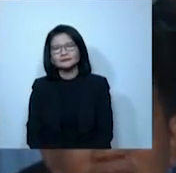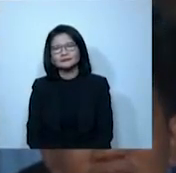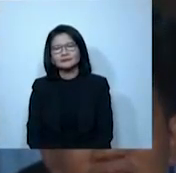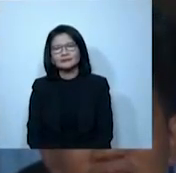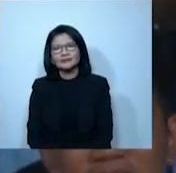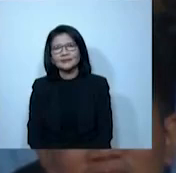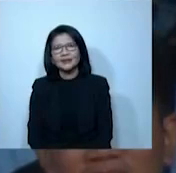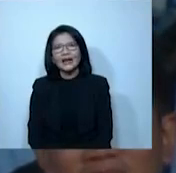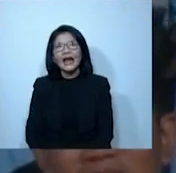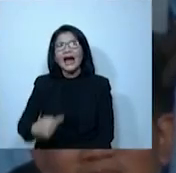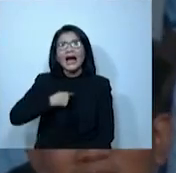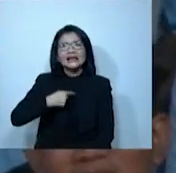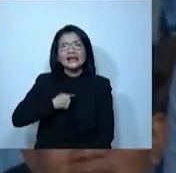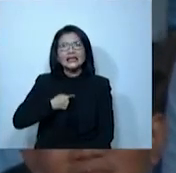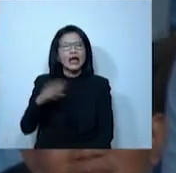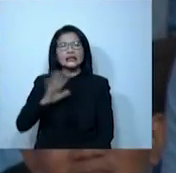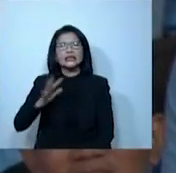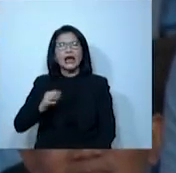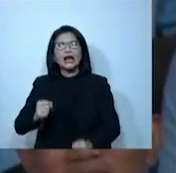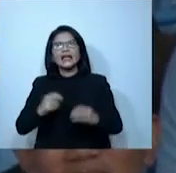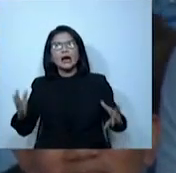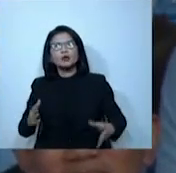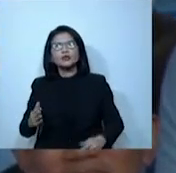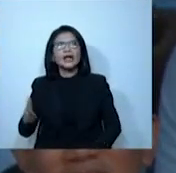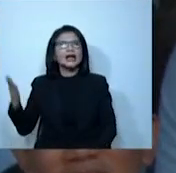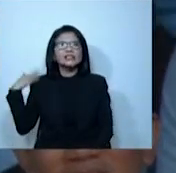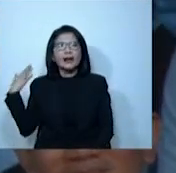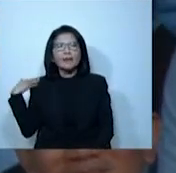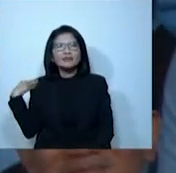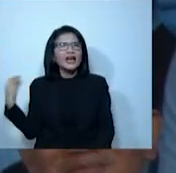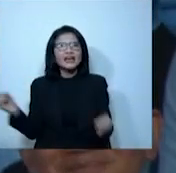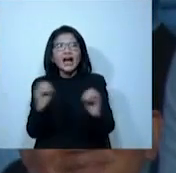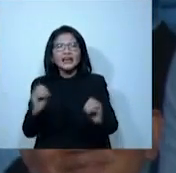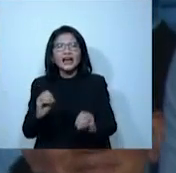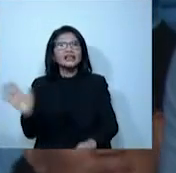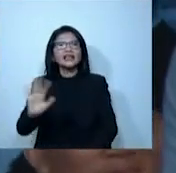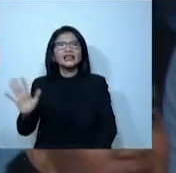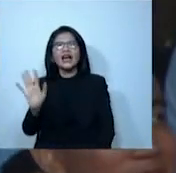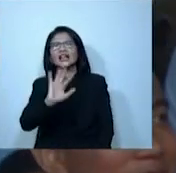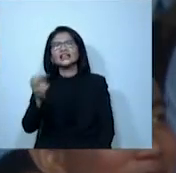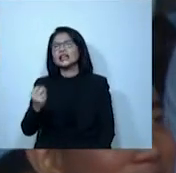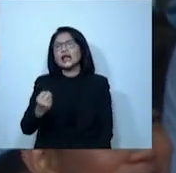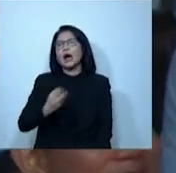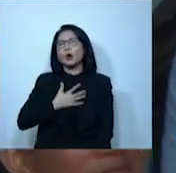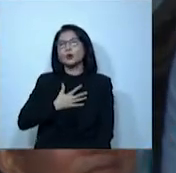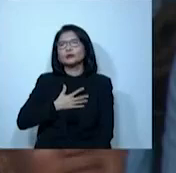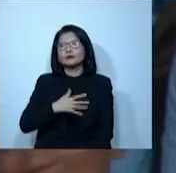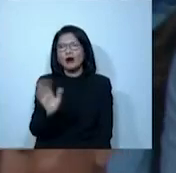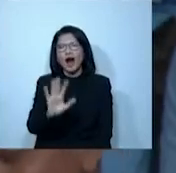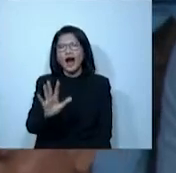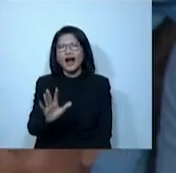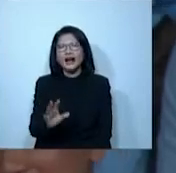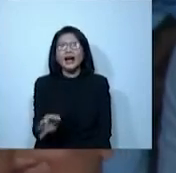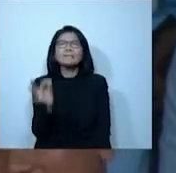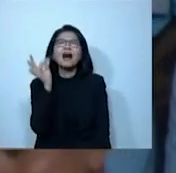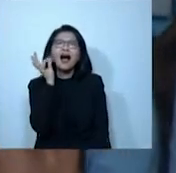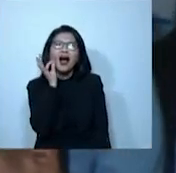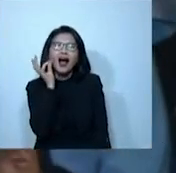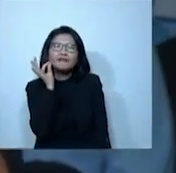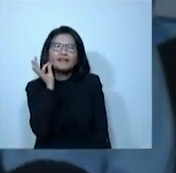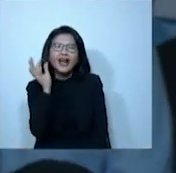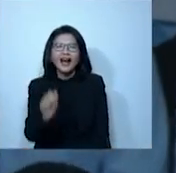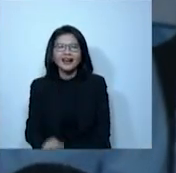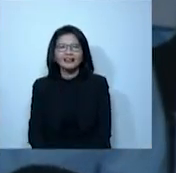mungkin bisa dikurangi saja, mungkin bisa langsung dipadatkan saja. Jadi pertanyaan yang akan diajukan itu langsung diambil